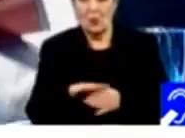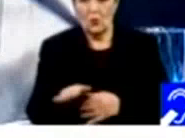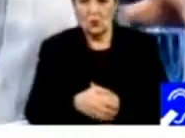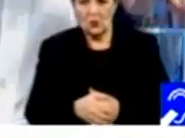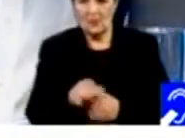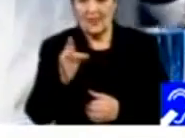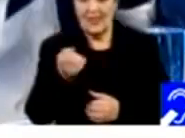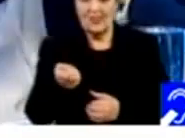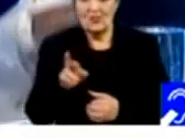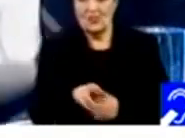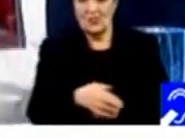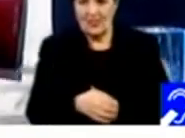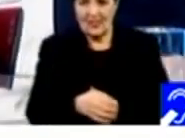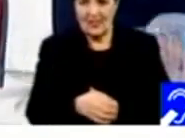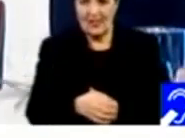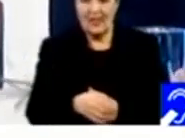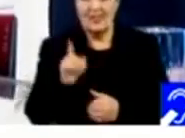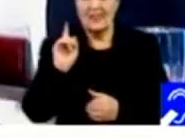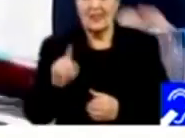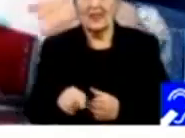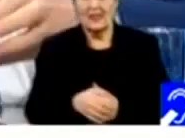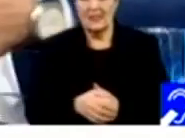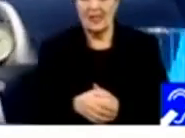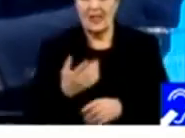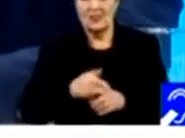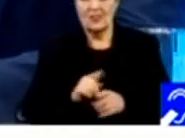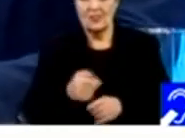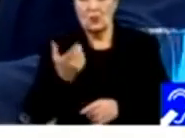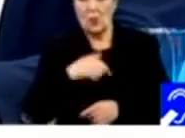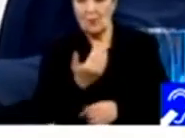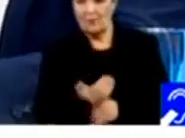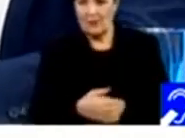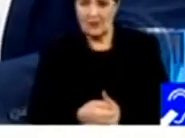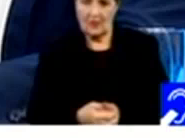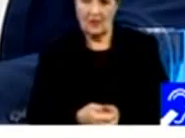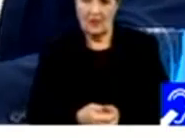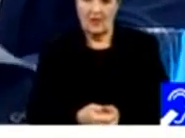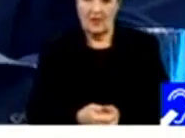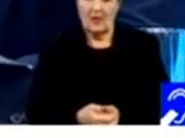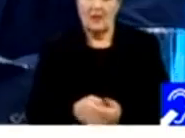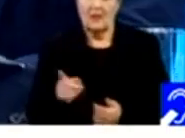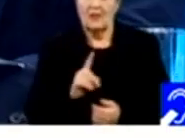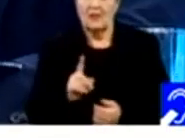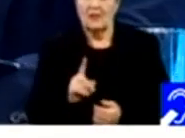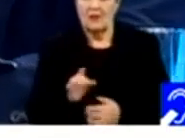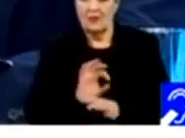la regia sau sub regia lui Plahotniuc de către acest domn. Iată ce se întâmplă. Pe data de 3 iunie eu am